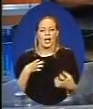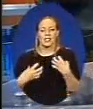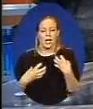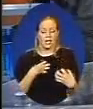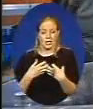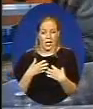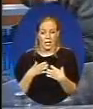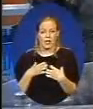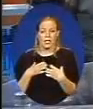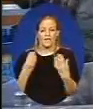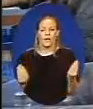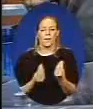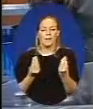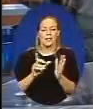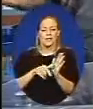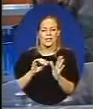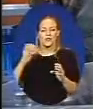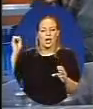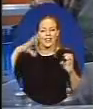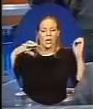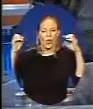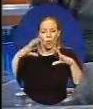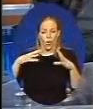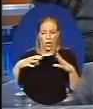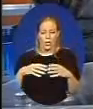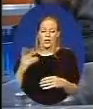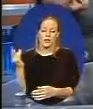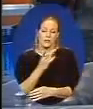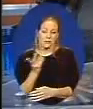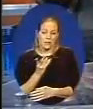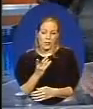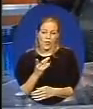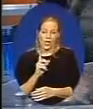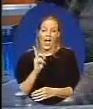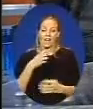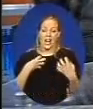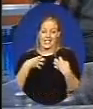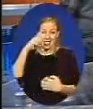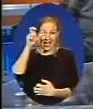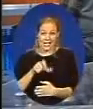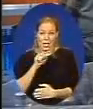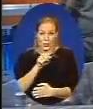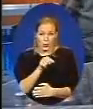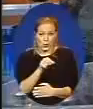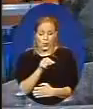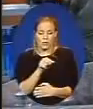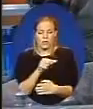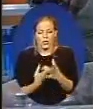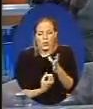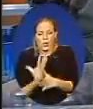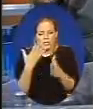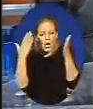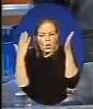השחקן ובאמצעים טכניים של תאורה וכולי וכולי. ללא ספק, אבל השחקן הוא זה שייצור